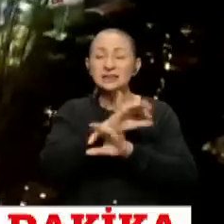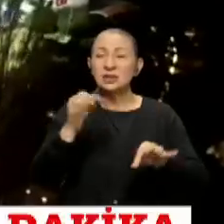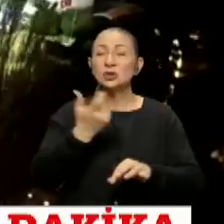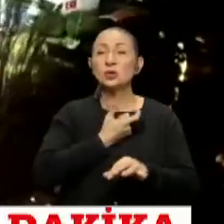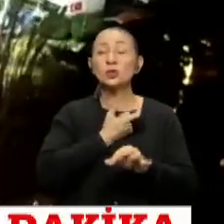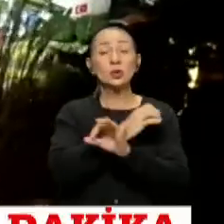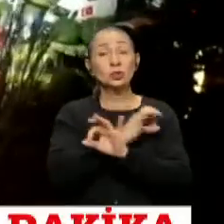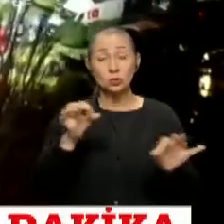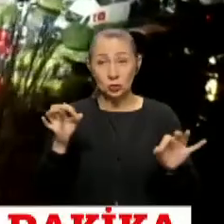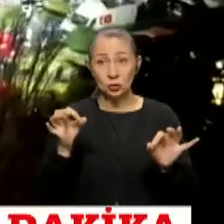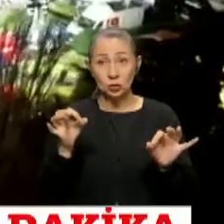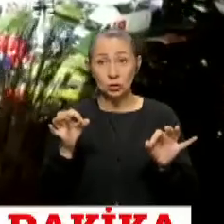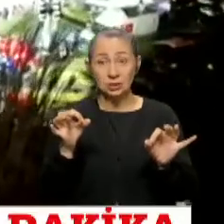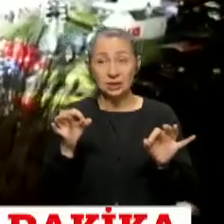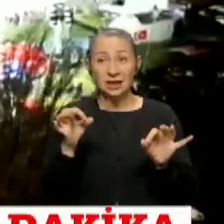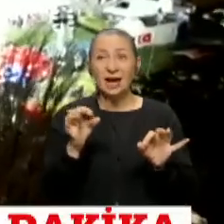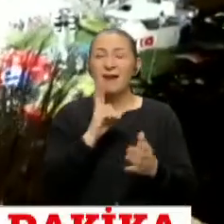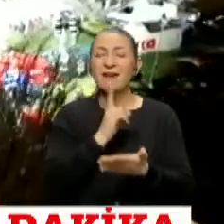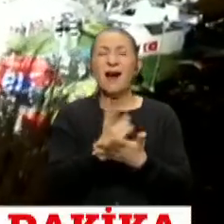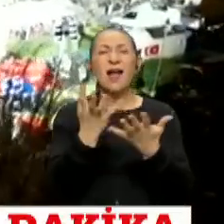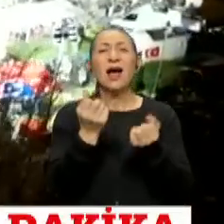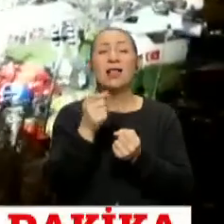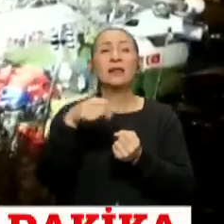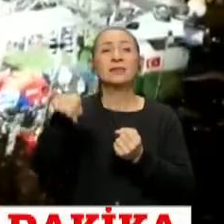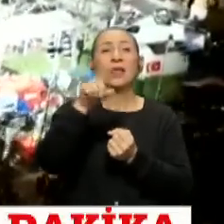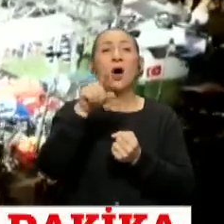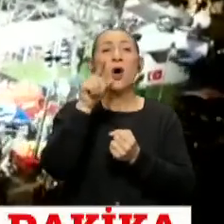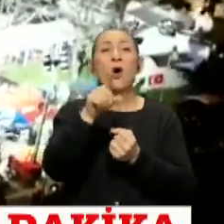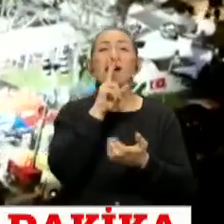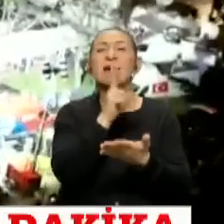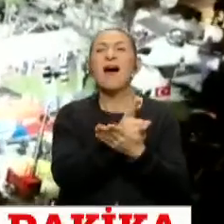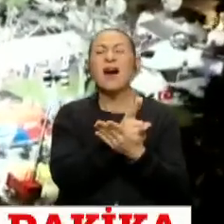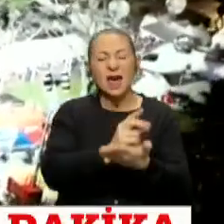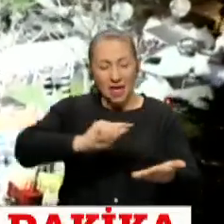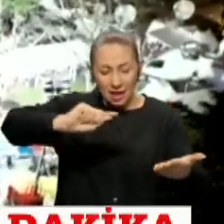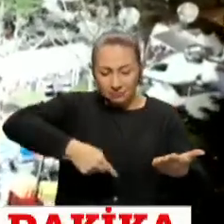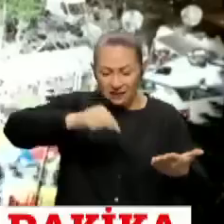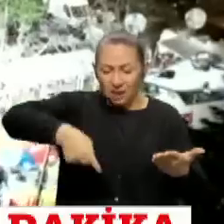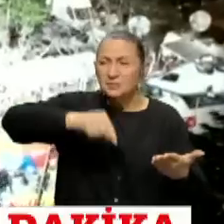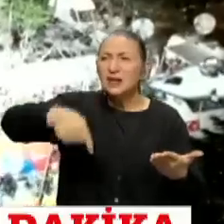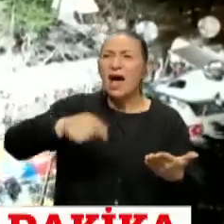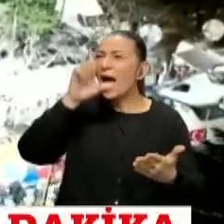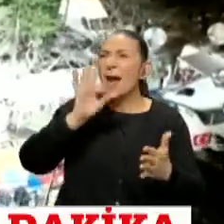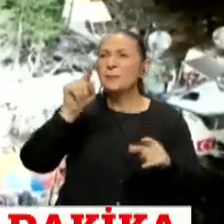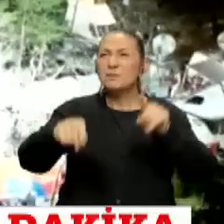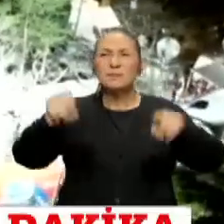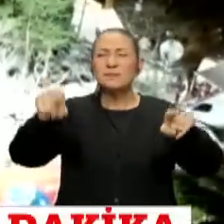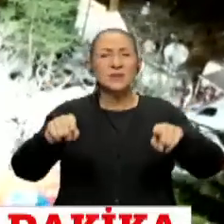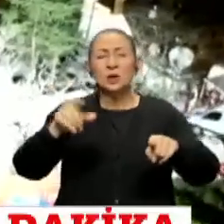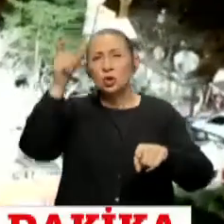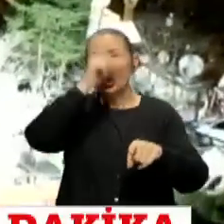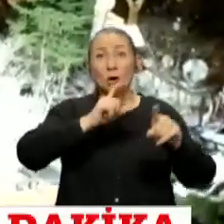ve hukuksuz karar alan, o kararlara imzalar atan ve